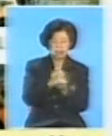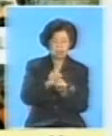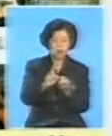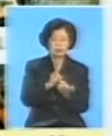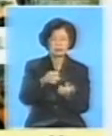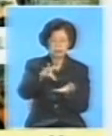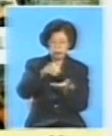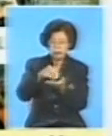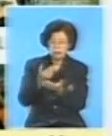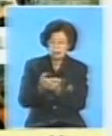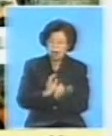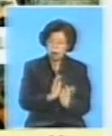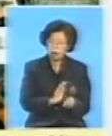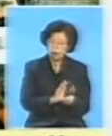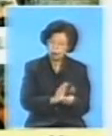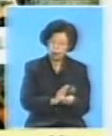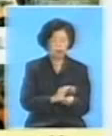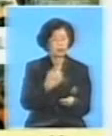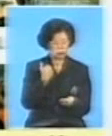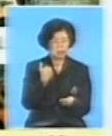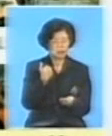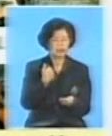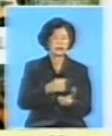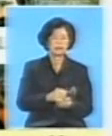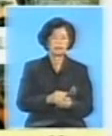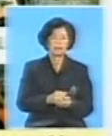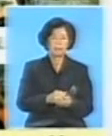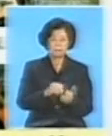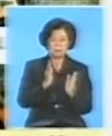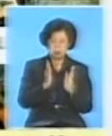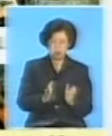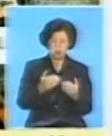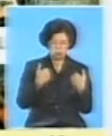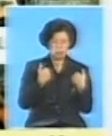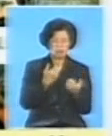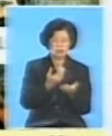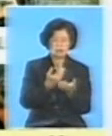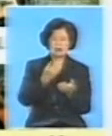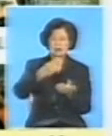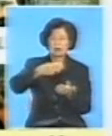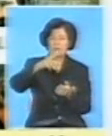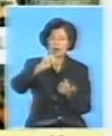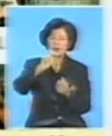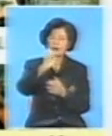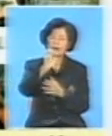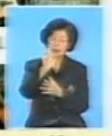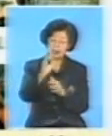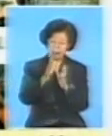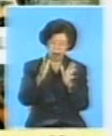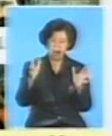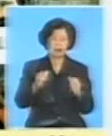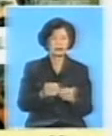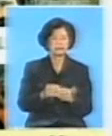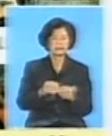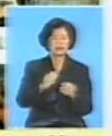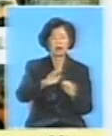ำเป็นวันนี้นี่สาธารณะผิดนี่บุคคลเยอะนะฮะเขาเรียกอะไรนี่ครัวเรือนนะจ